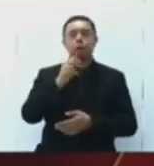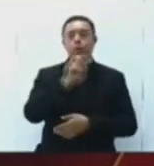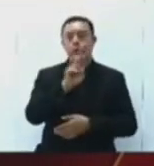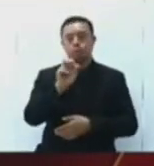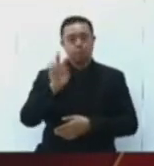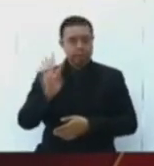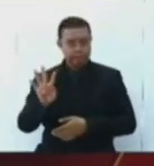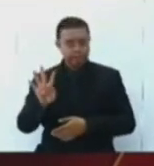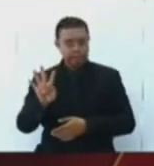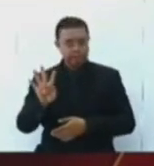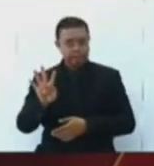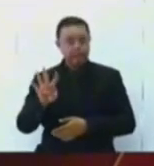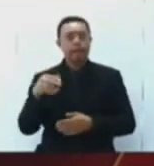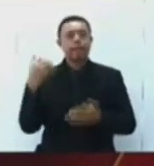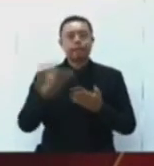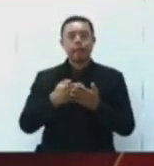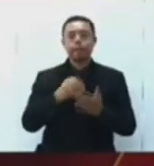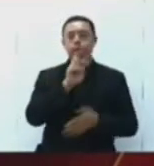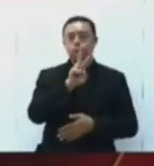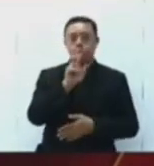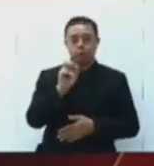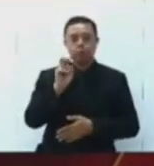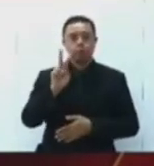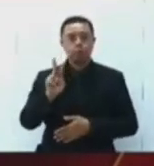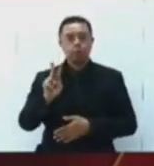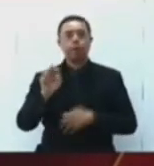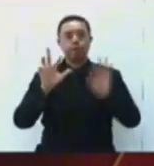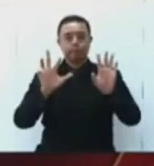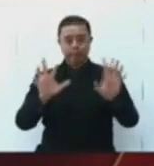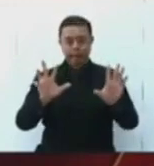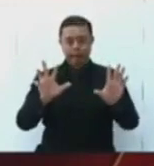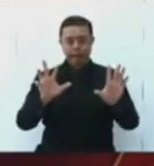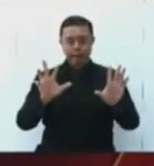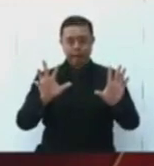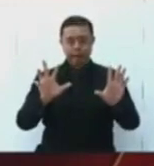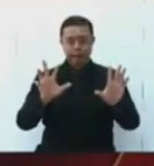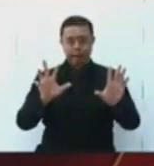tahun 2024 sampai dengan tahun 2029